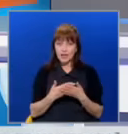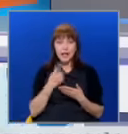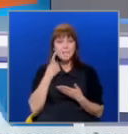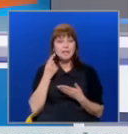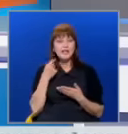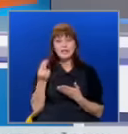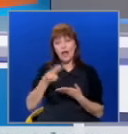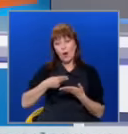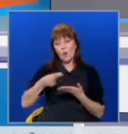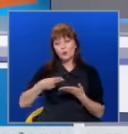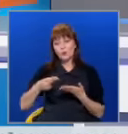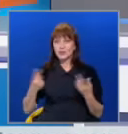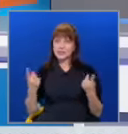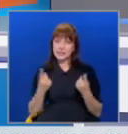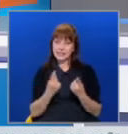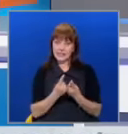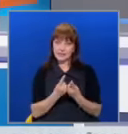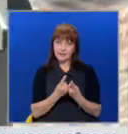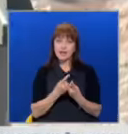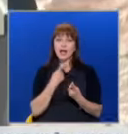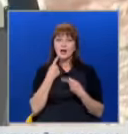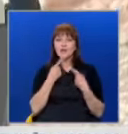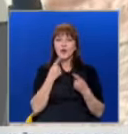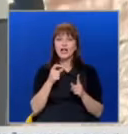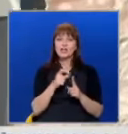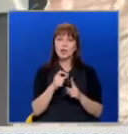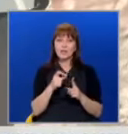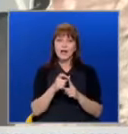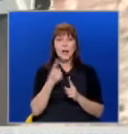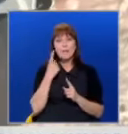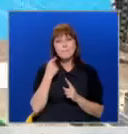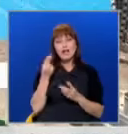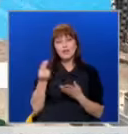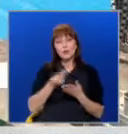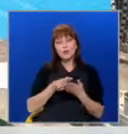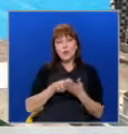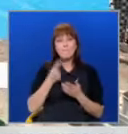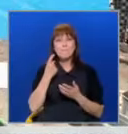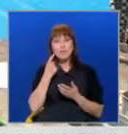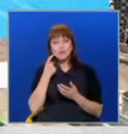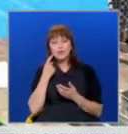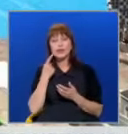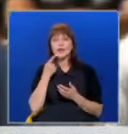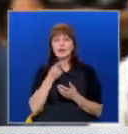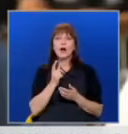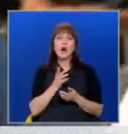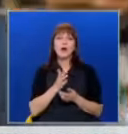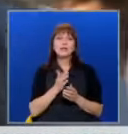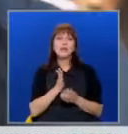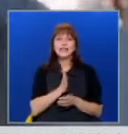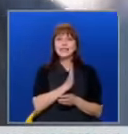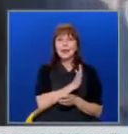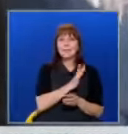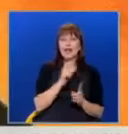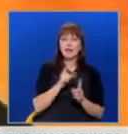срещнаха и разговаряха с президента Румен Радев. Млади художници от Битоля и техни връстници от западните Родопи